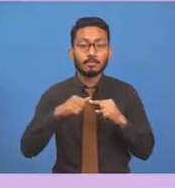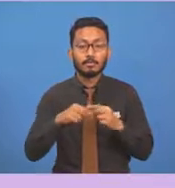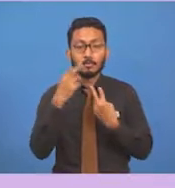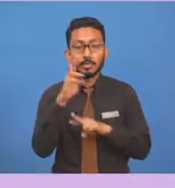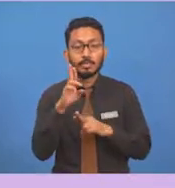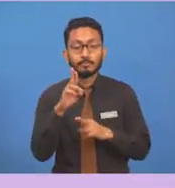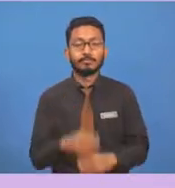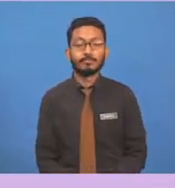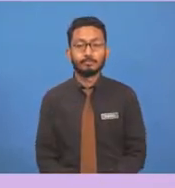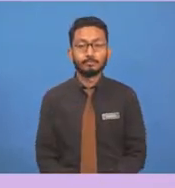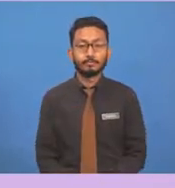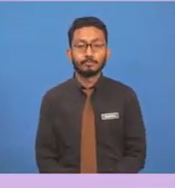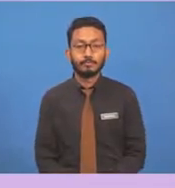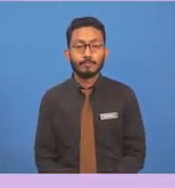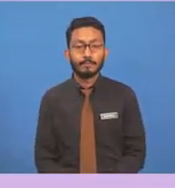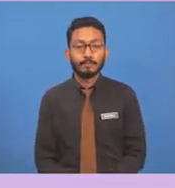Soalan aneka pilihan.